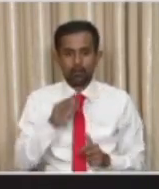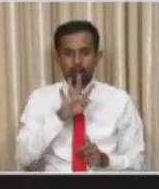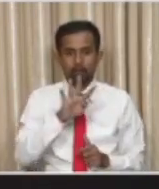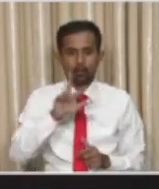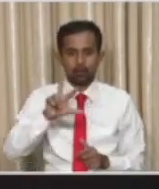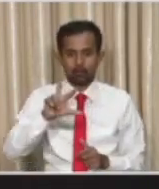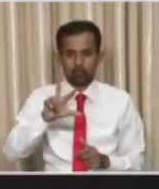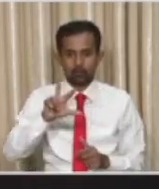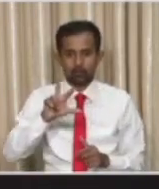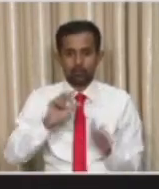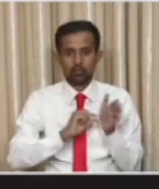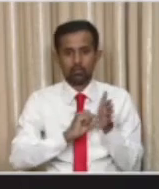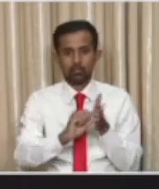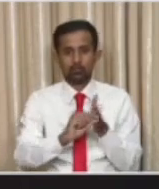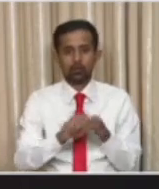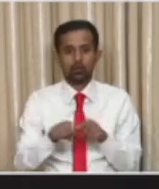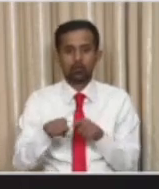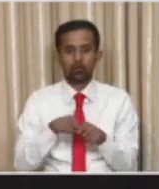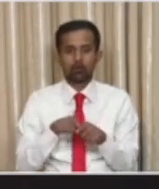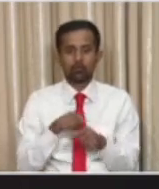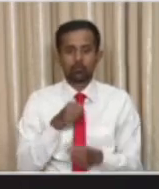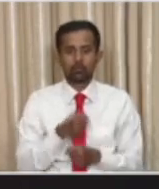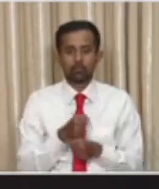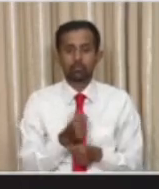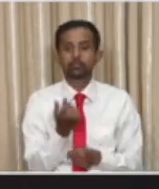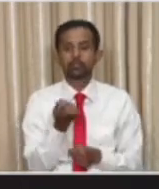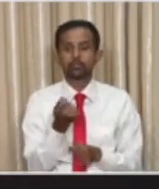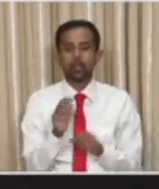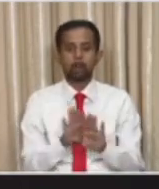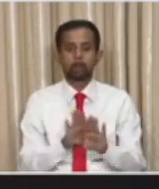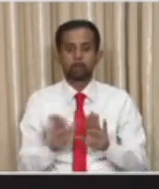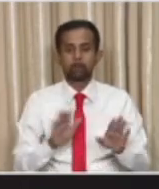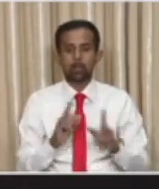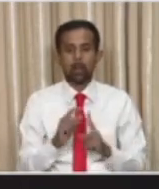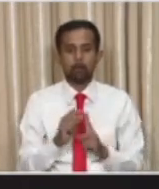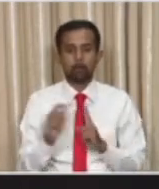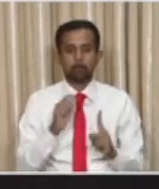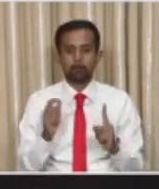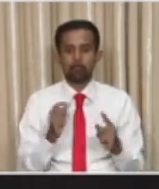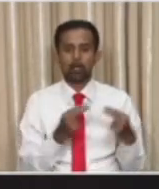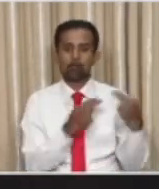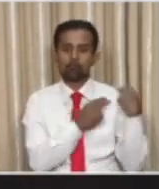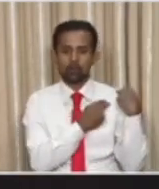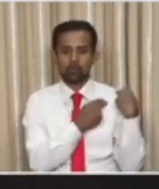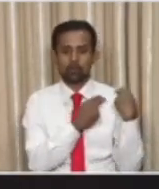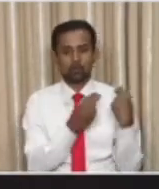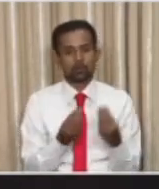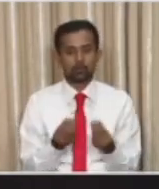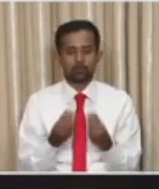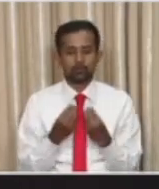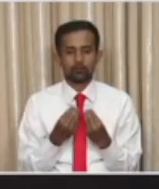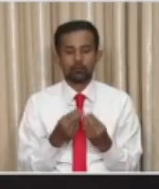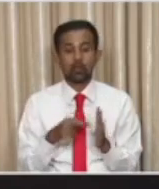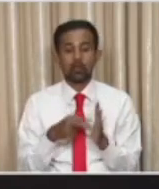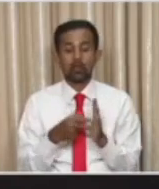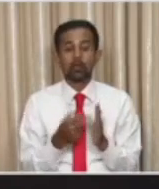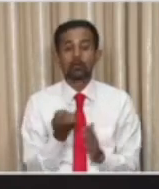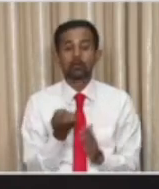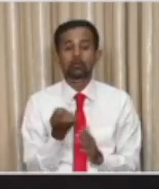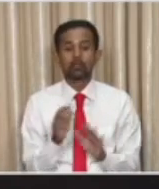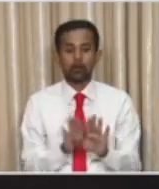148 වගන්ති 90 රාජ්‍ය මූල්‍ය පාලනය පාර්ලිමේන්තුවට ලැබෙනවා. ඉතින් මේ රටේ මූල්‍ය පාලනය